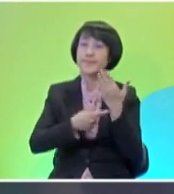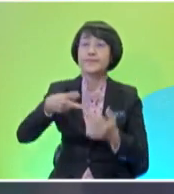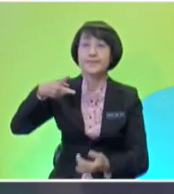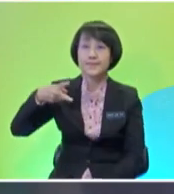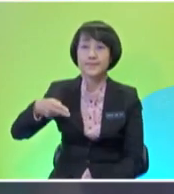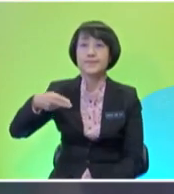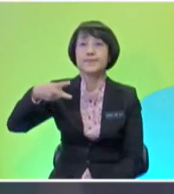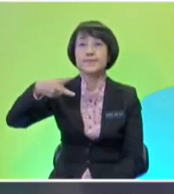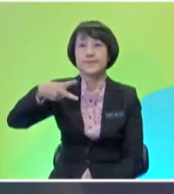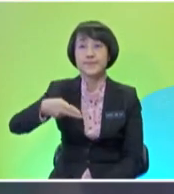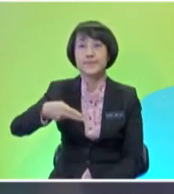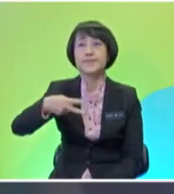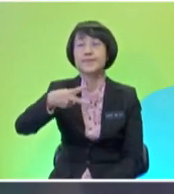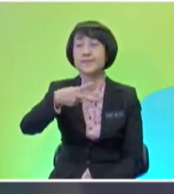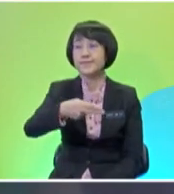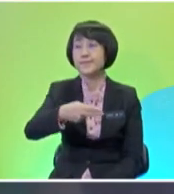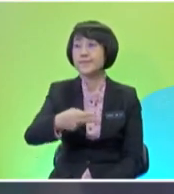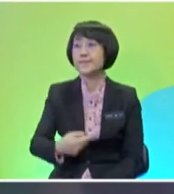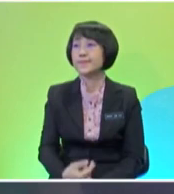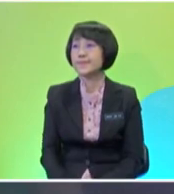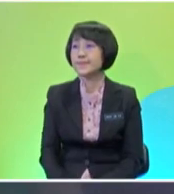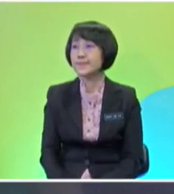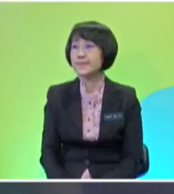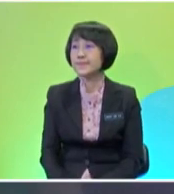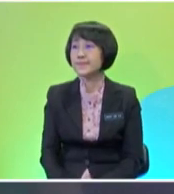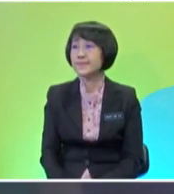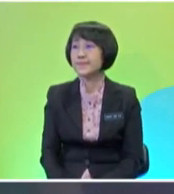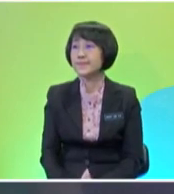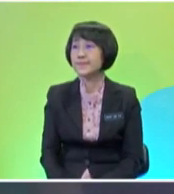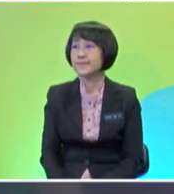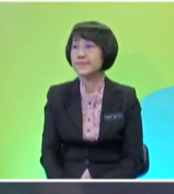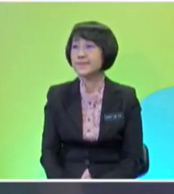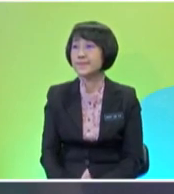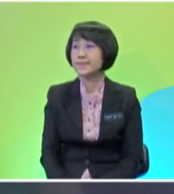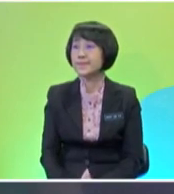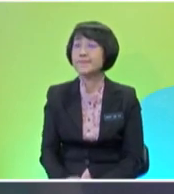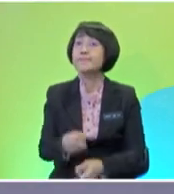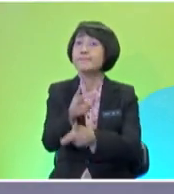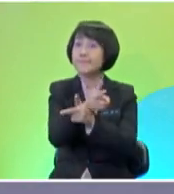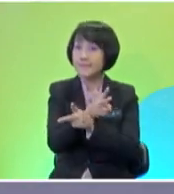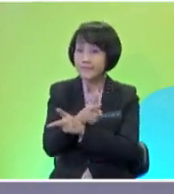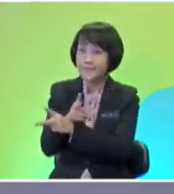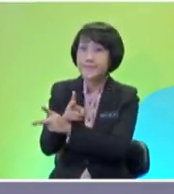kita punya buat lekap ni. Bismillah. Okey. Yang penting kena hati-hati, ya.